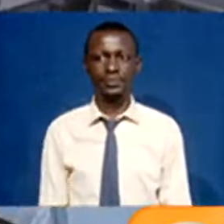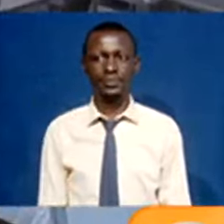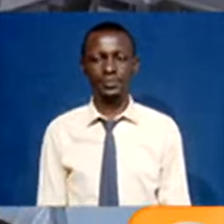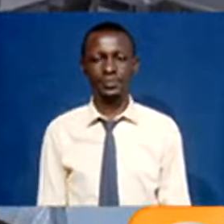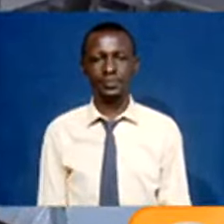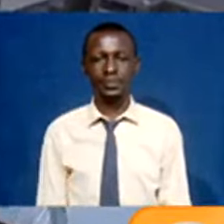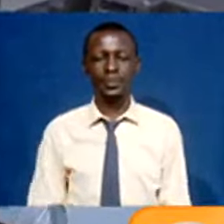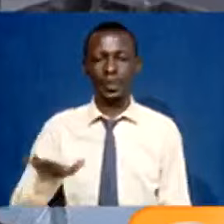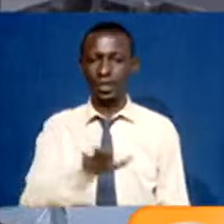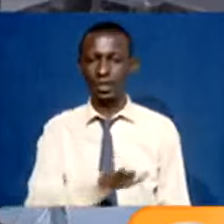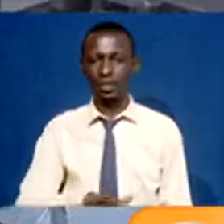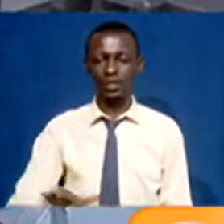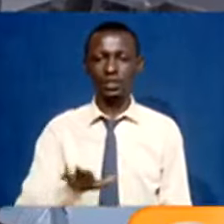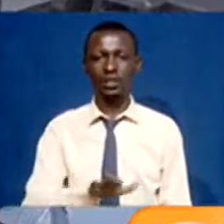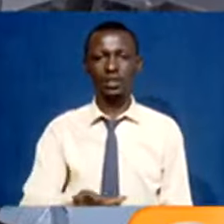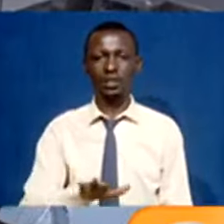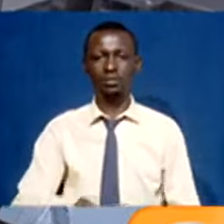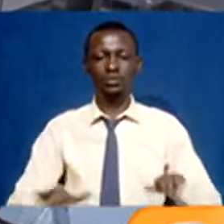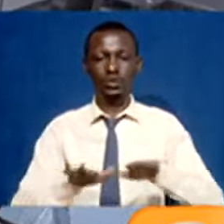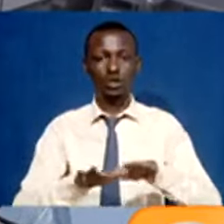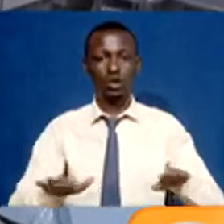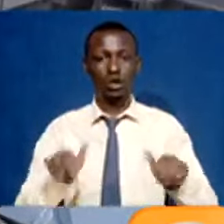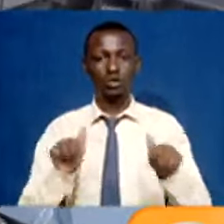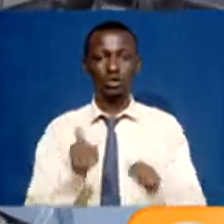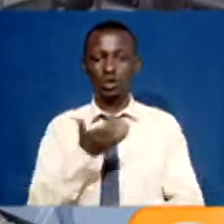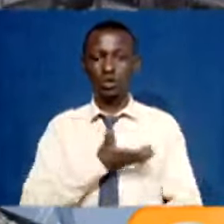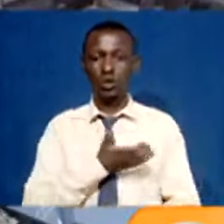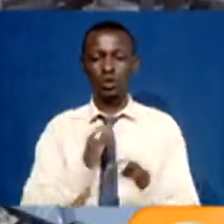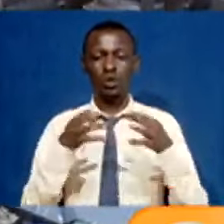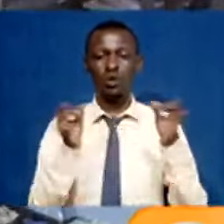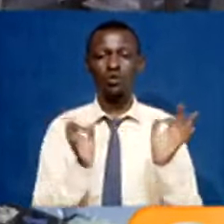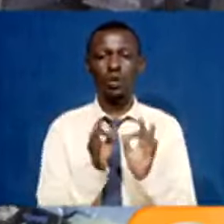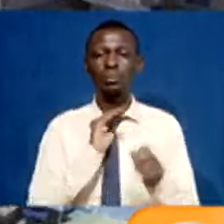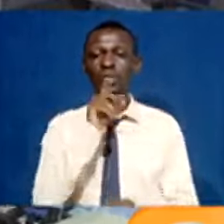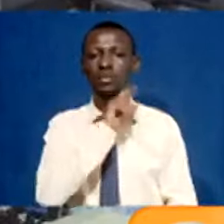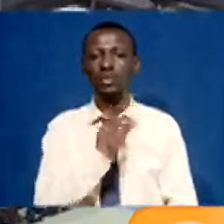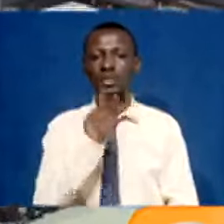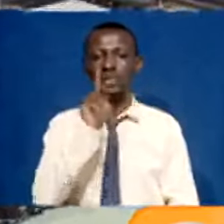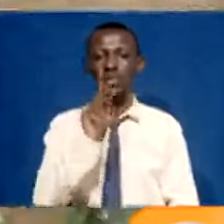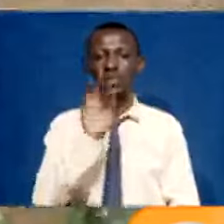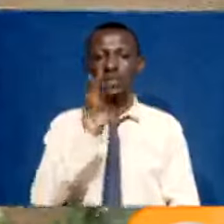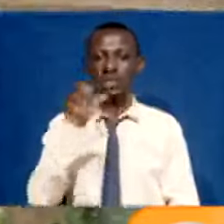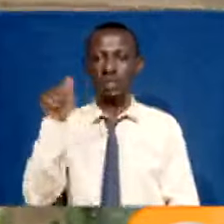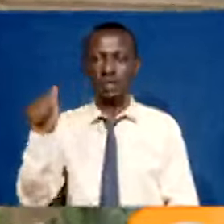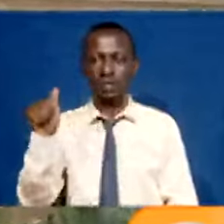Katika eneo pana la ardhi inayomilikiwa na familia ya marehemu Gerishon Kirima,